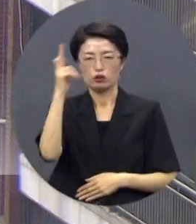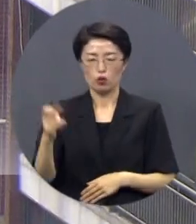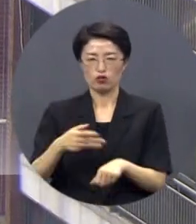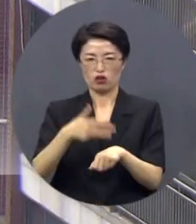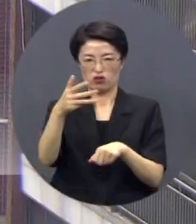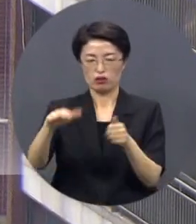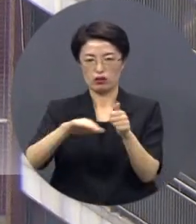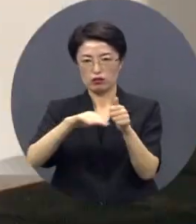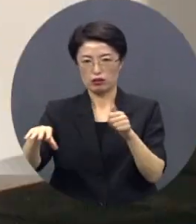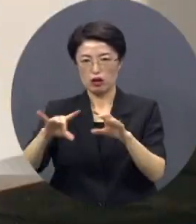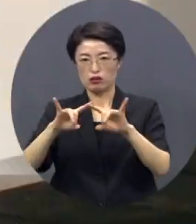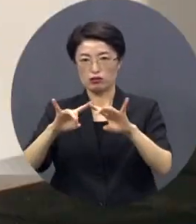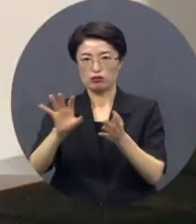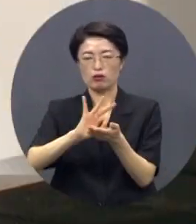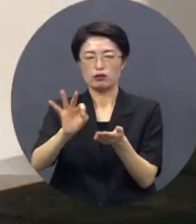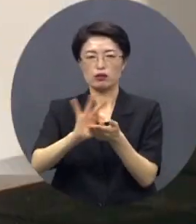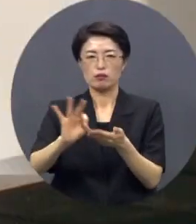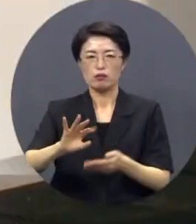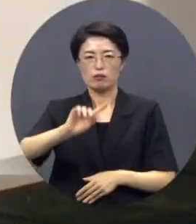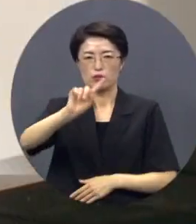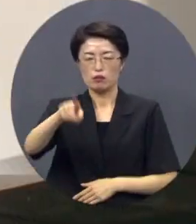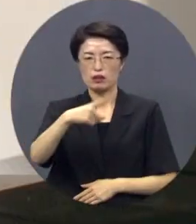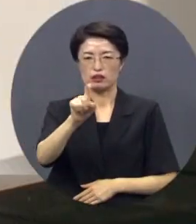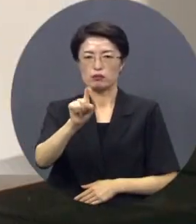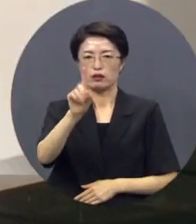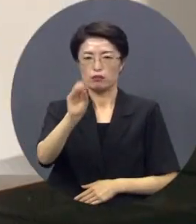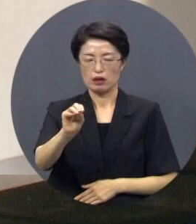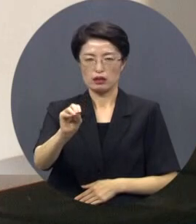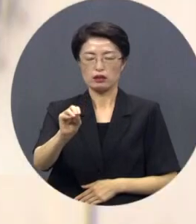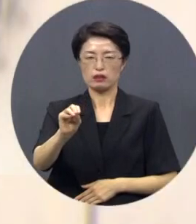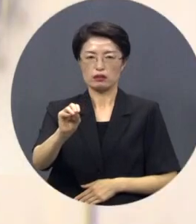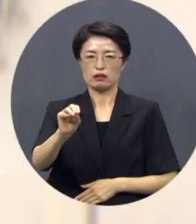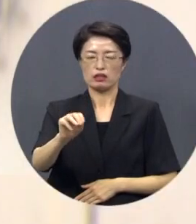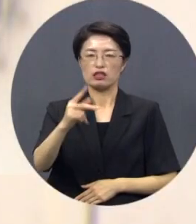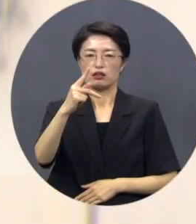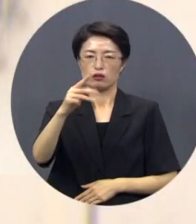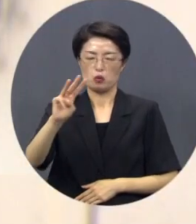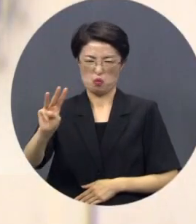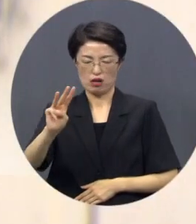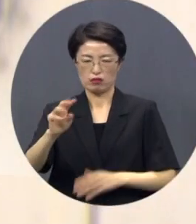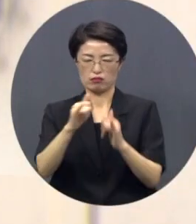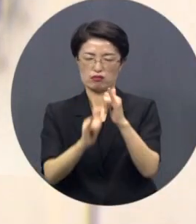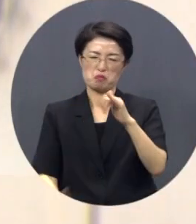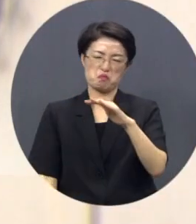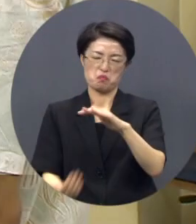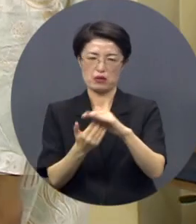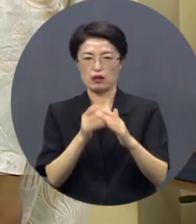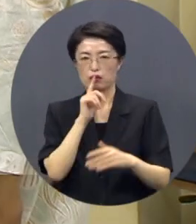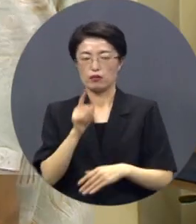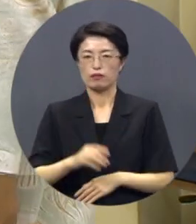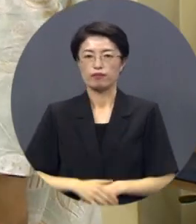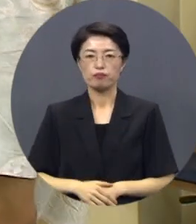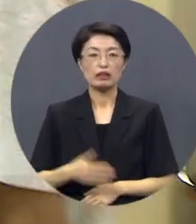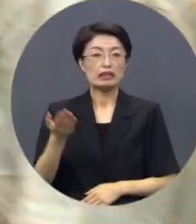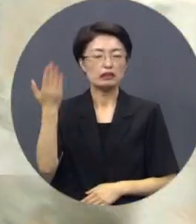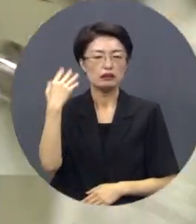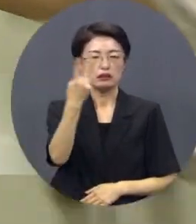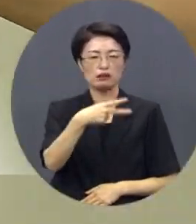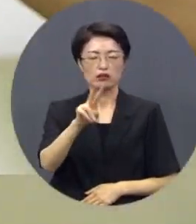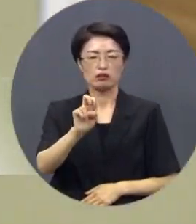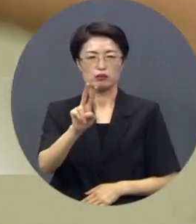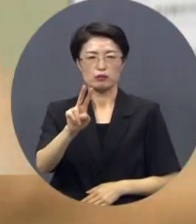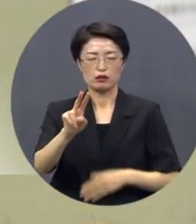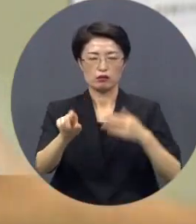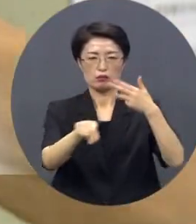사용량은 111만 3,800kW로 역대 최대 전력 수요를 기록했습니다. 이는 지난